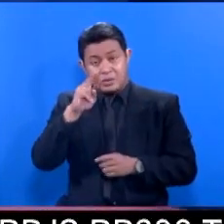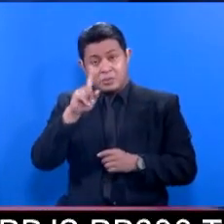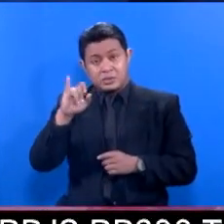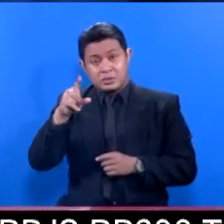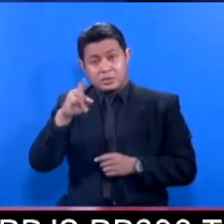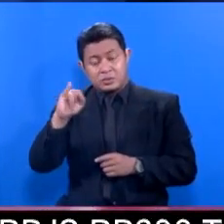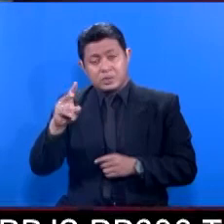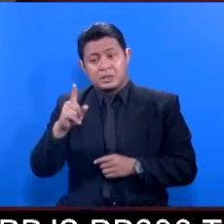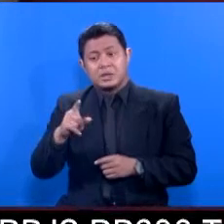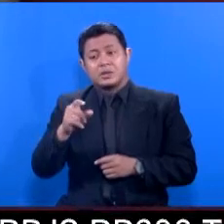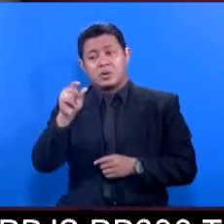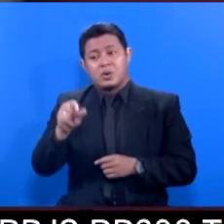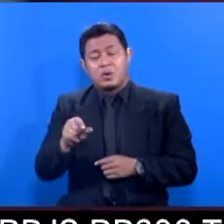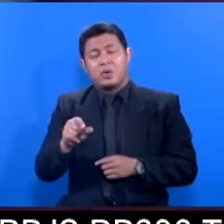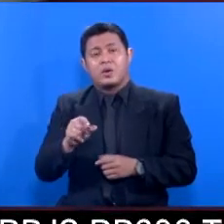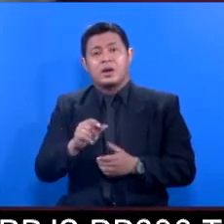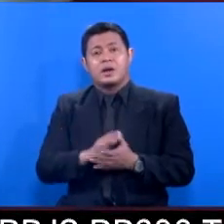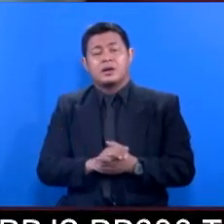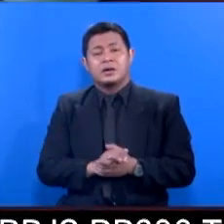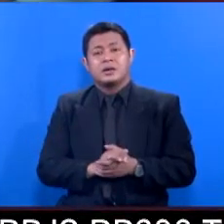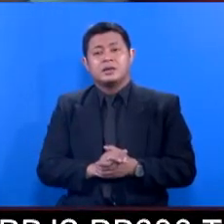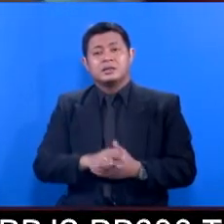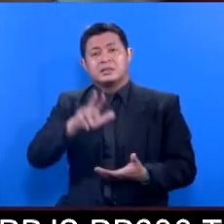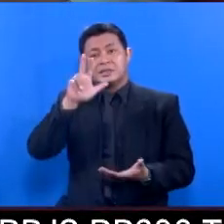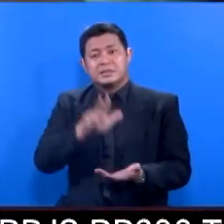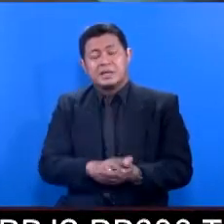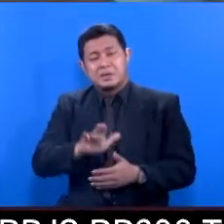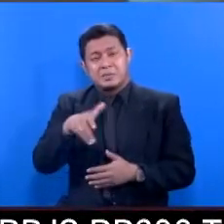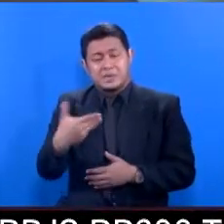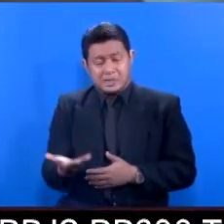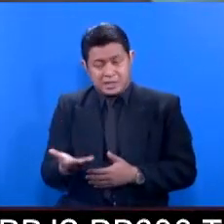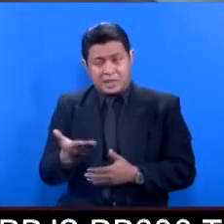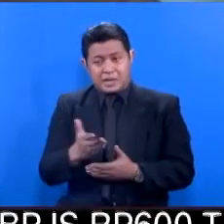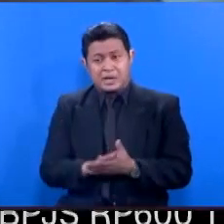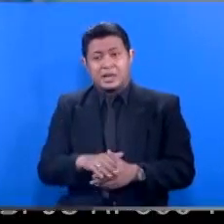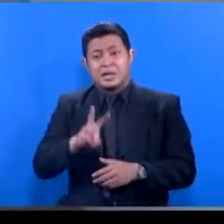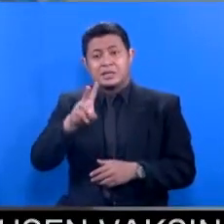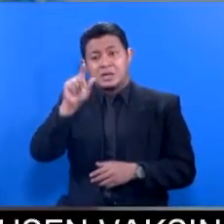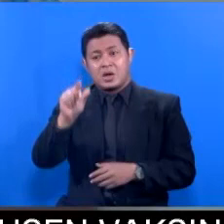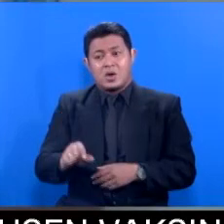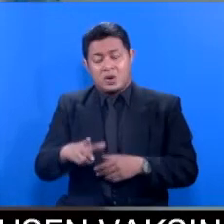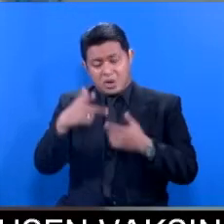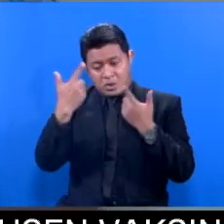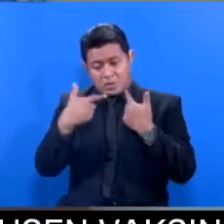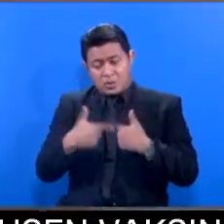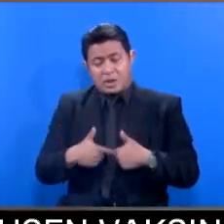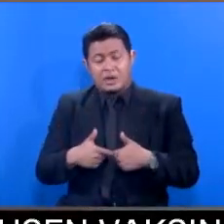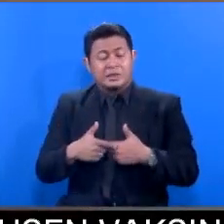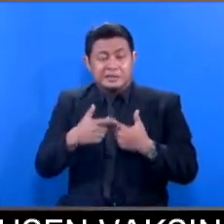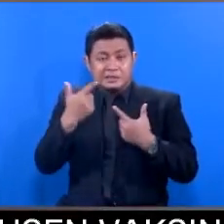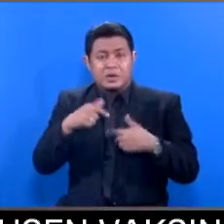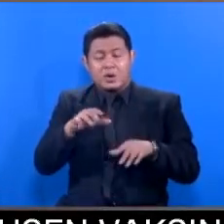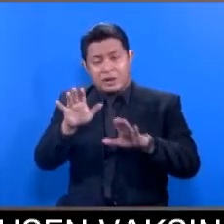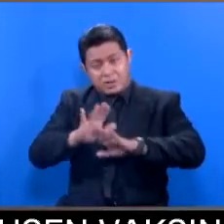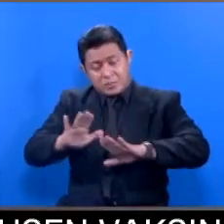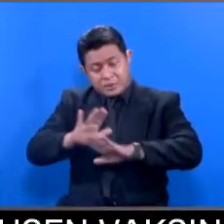Juni, satu di antara 9 pemuda itu dinyatakan meninggal dunia dan 3 orang lainnya masih dirawat di rumah